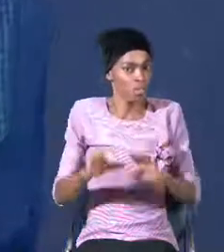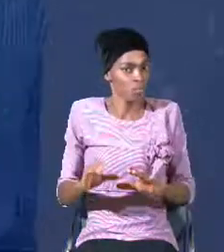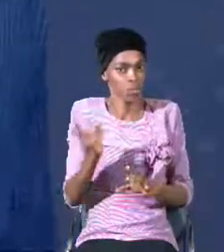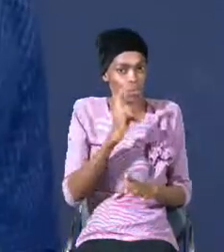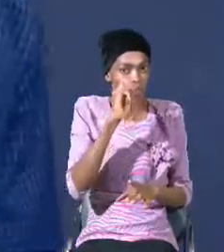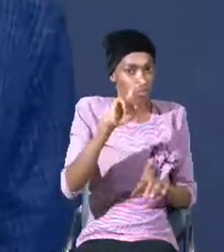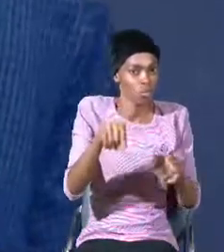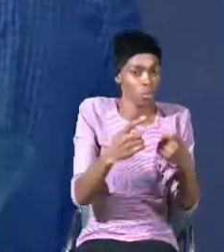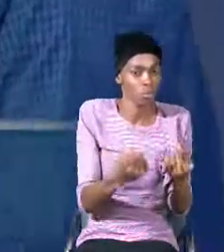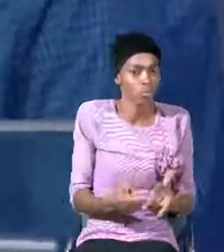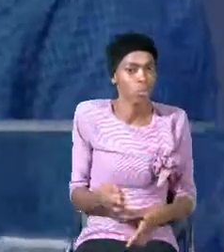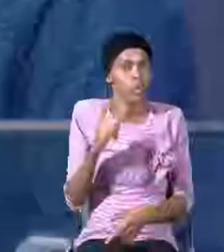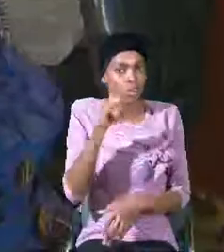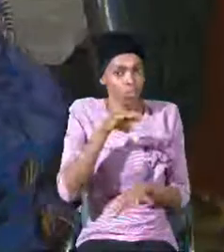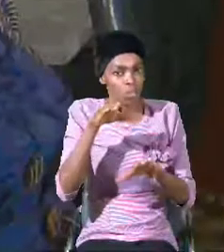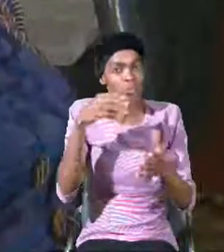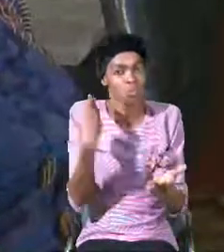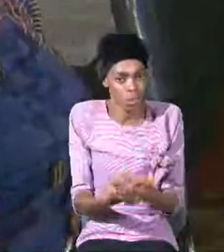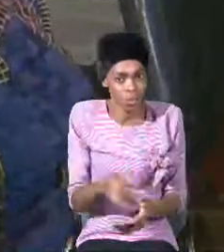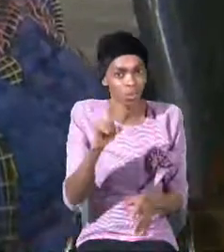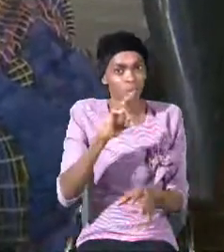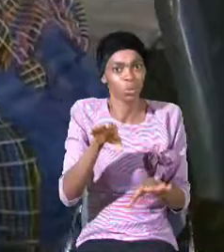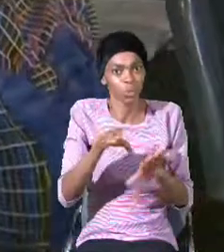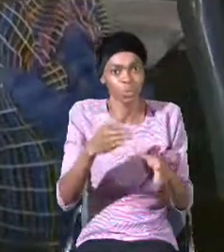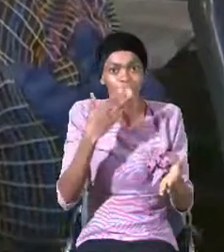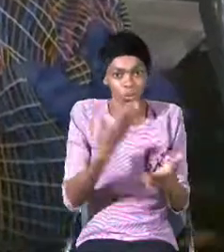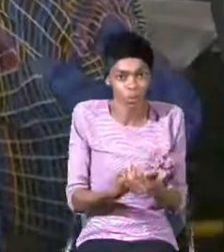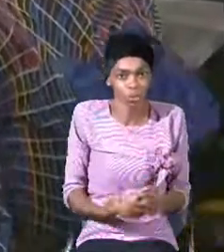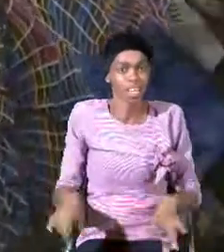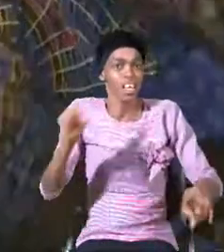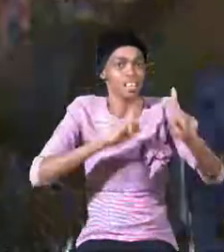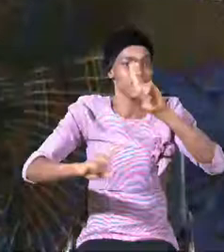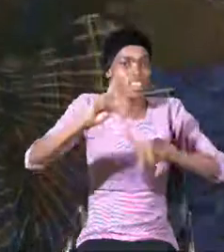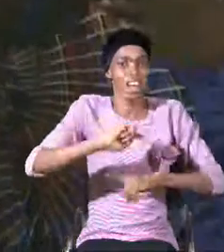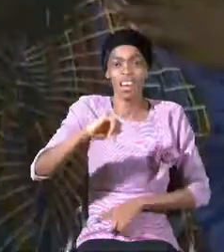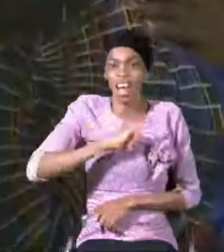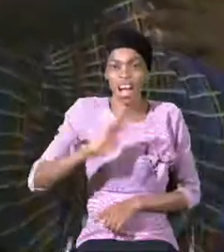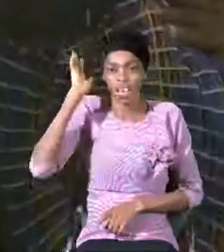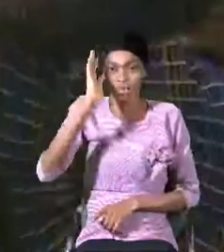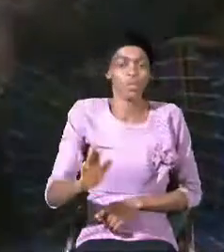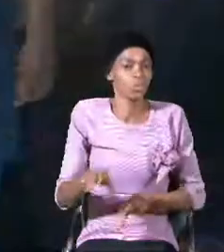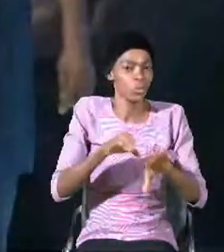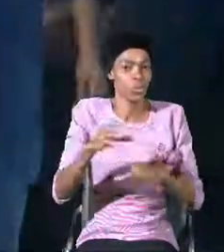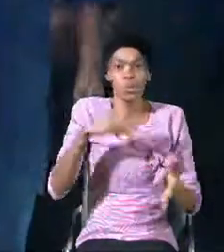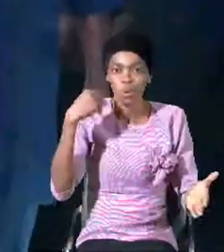tu vas. Tu réussiras. Je réussirai.